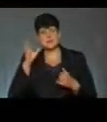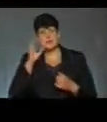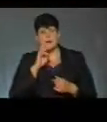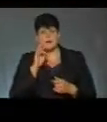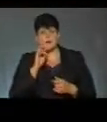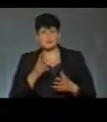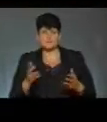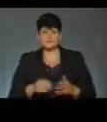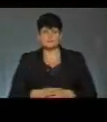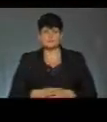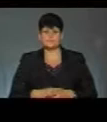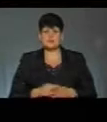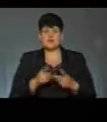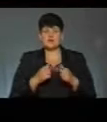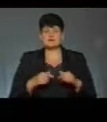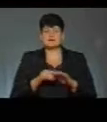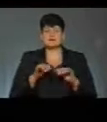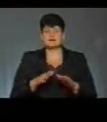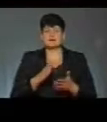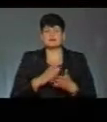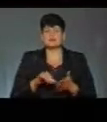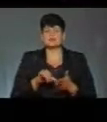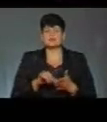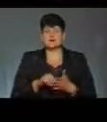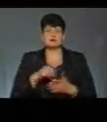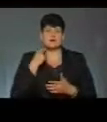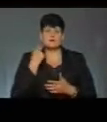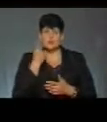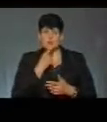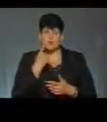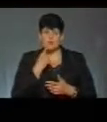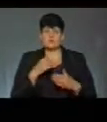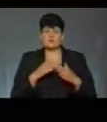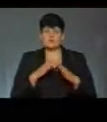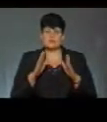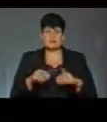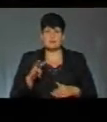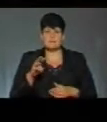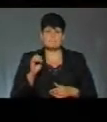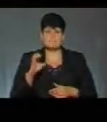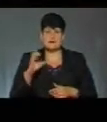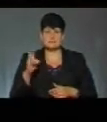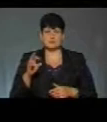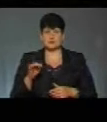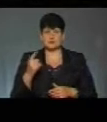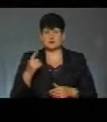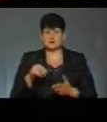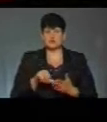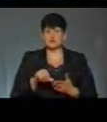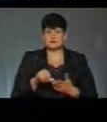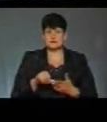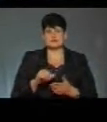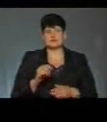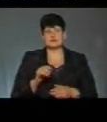переважно. Організаторами акції є учасники англомовного табору «Мескот». Один з його учасників Назарій